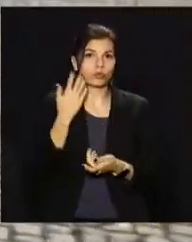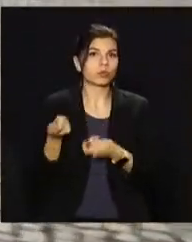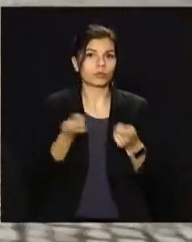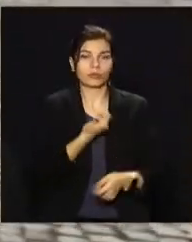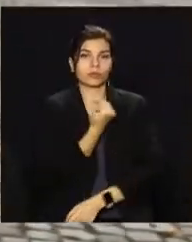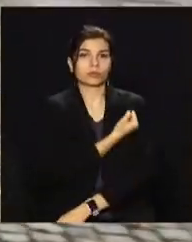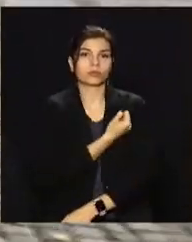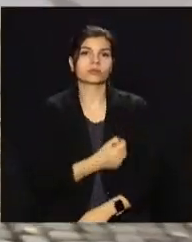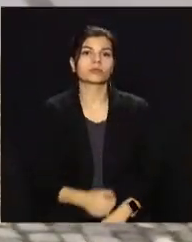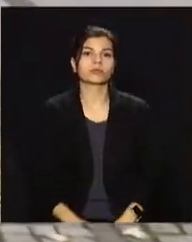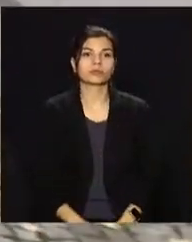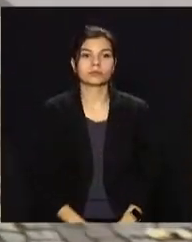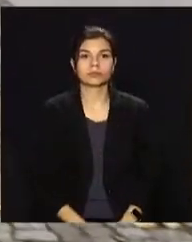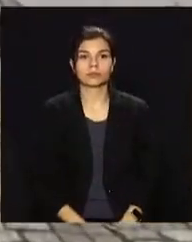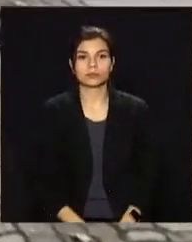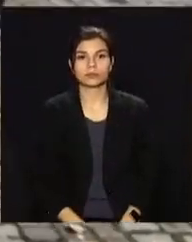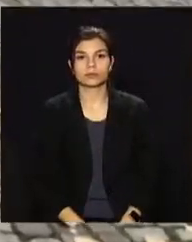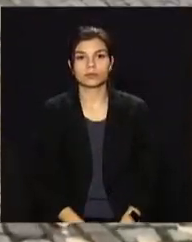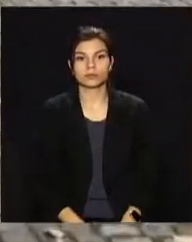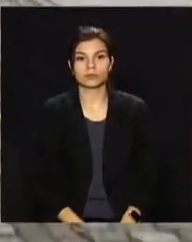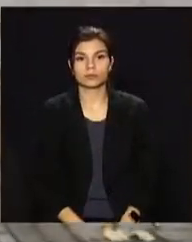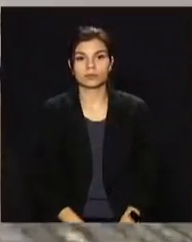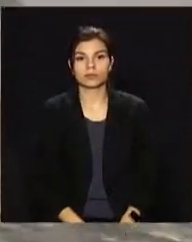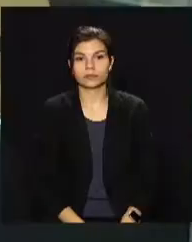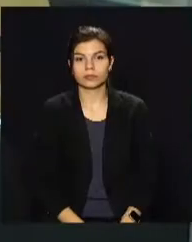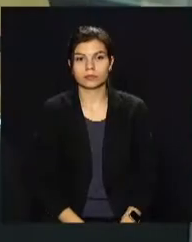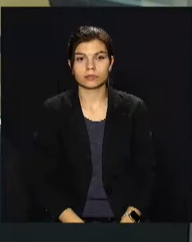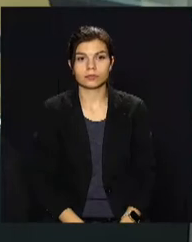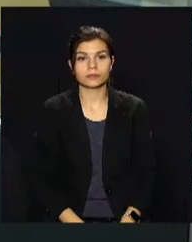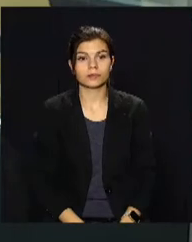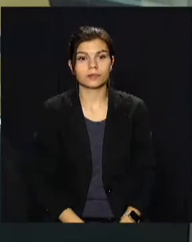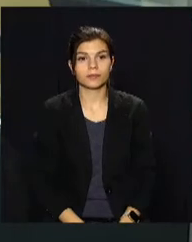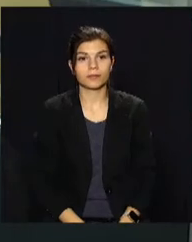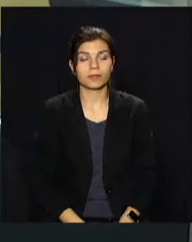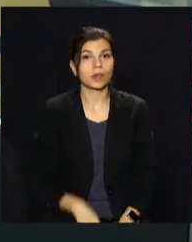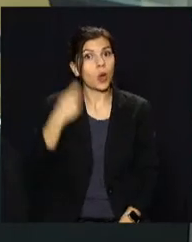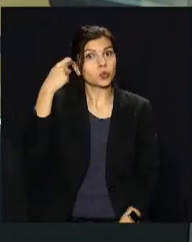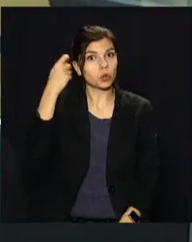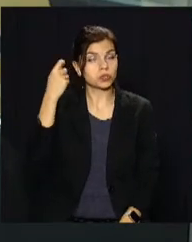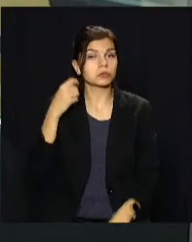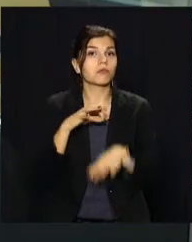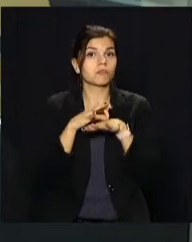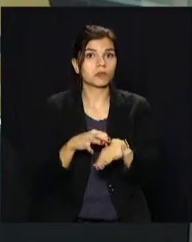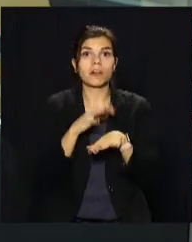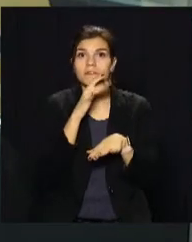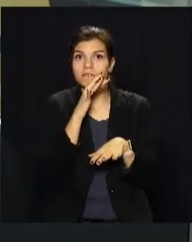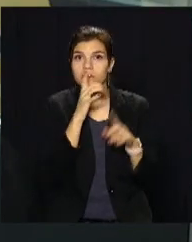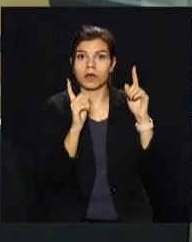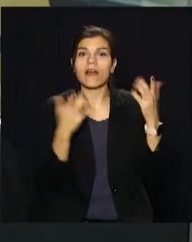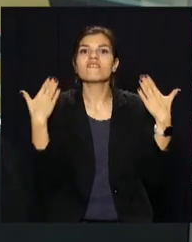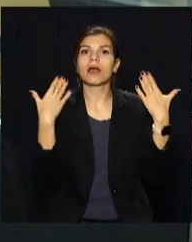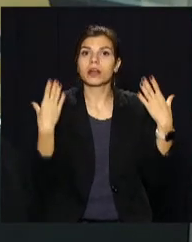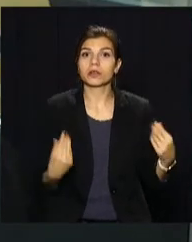Олександр Вернегоров, Open News, телеканал «Відкритий». Туреччина ввела комендантську годину вихідного